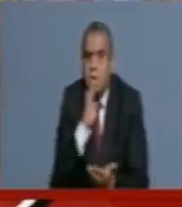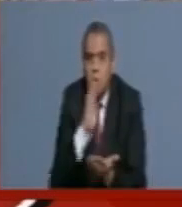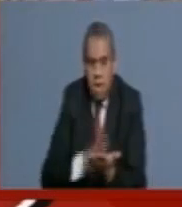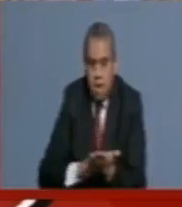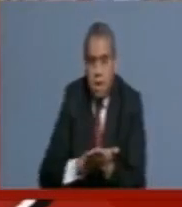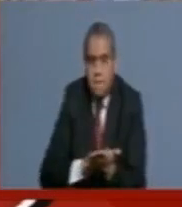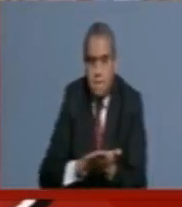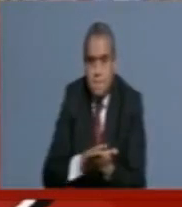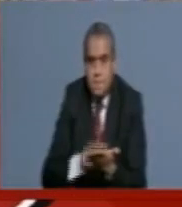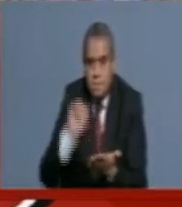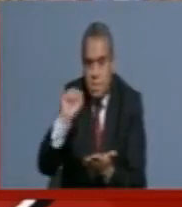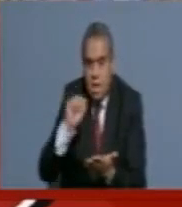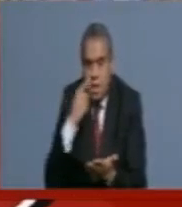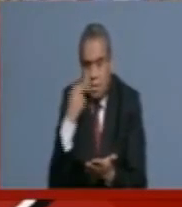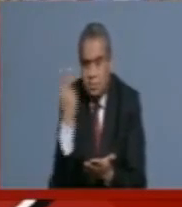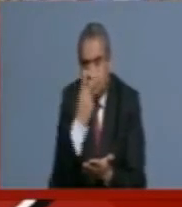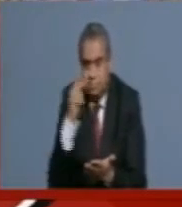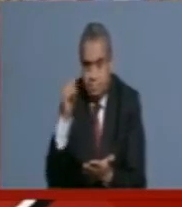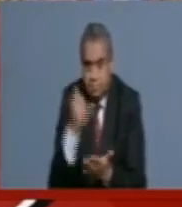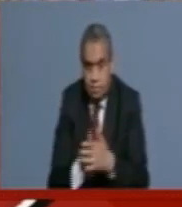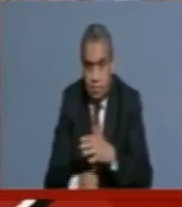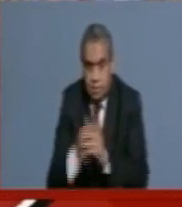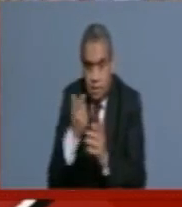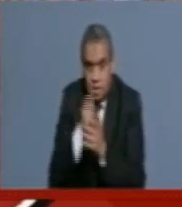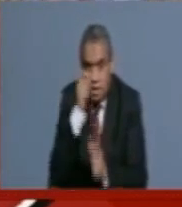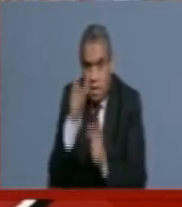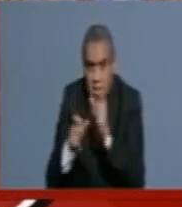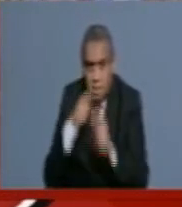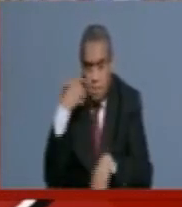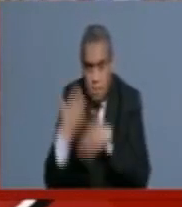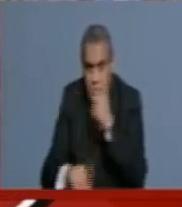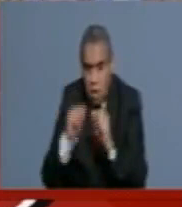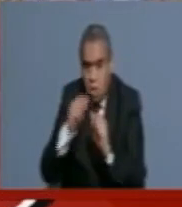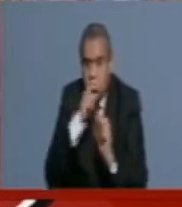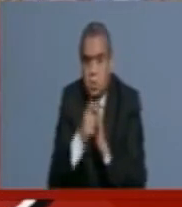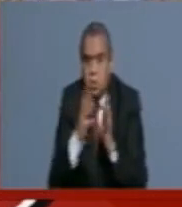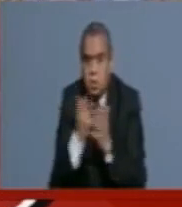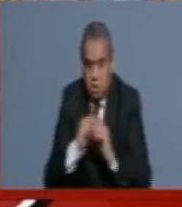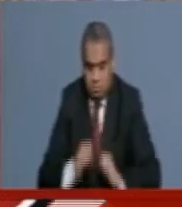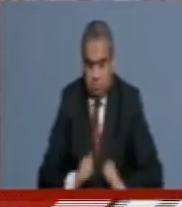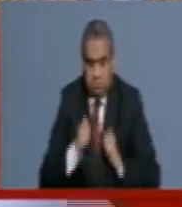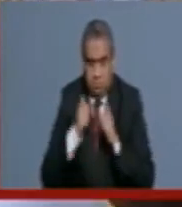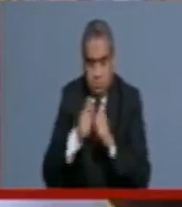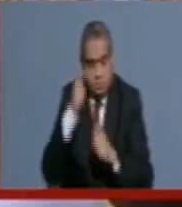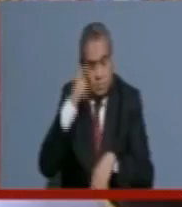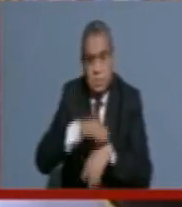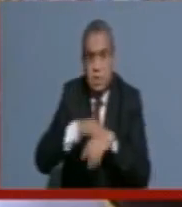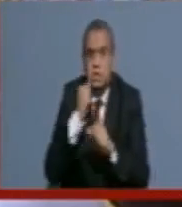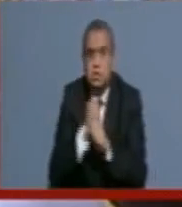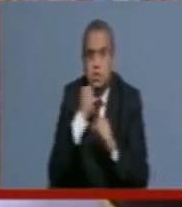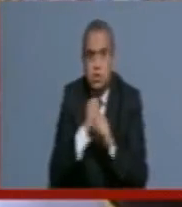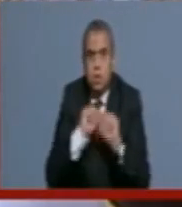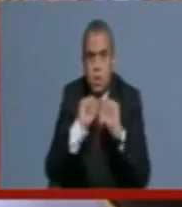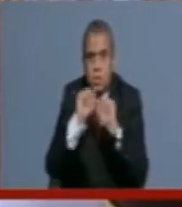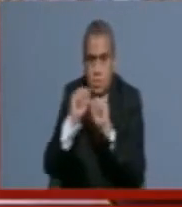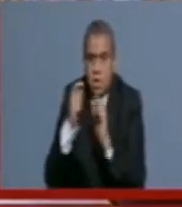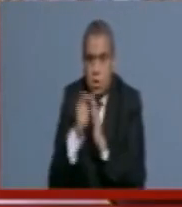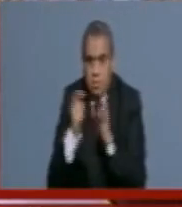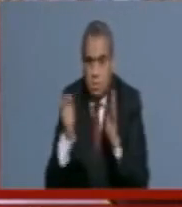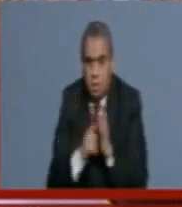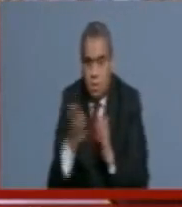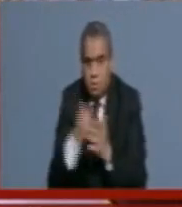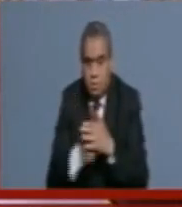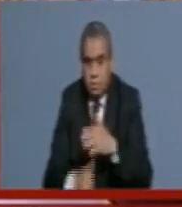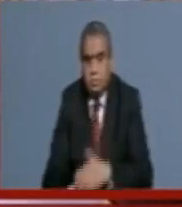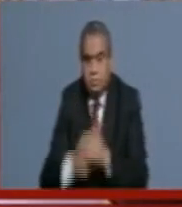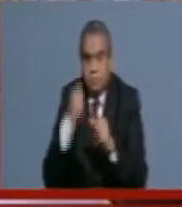أنت تخلي المواطن أيا كان عنده الإعاقة إن هو يشارك بنفسه ويحس بقيمة عمله، دي نوع من أنواع